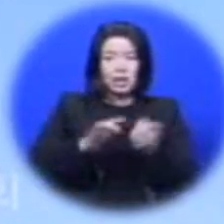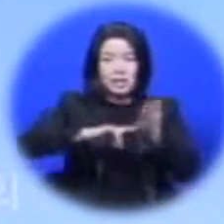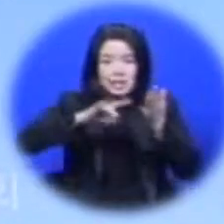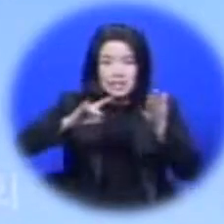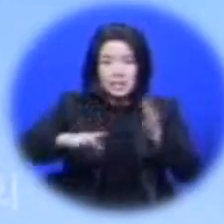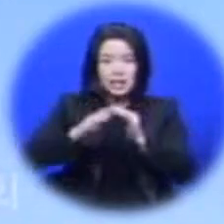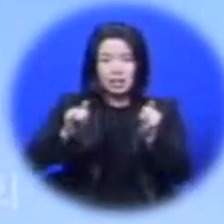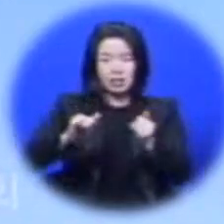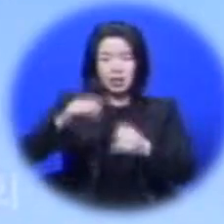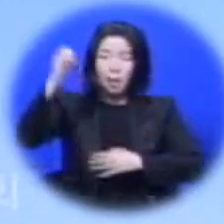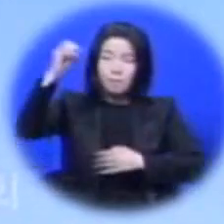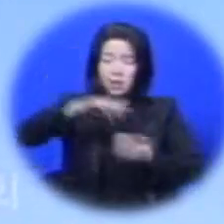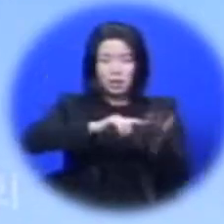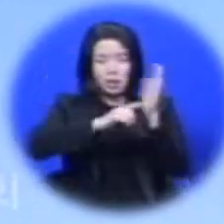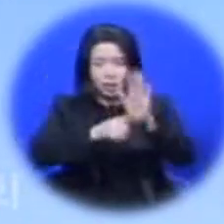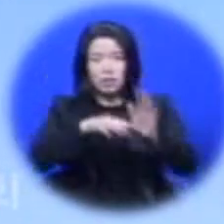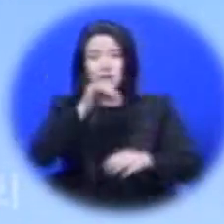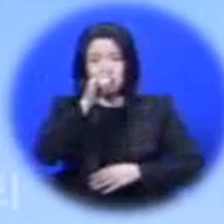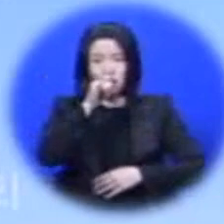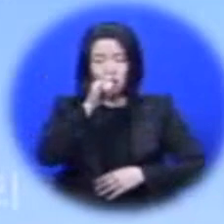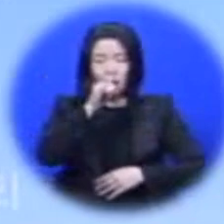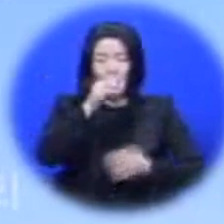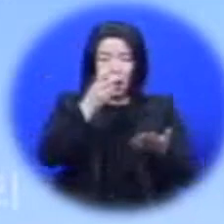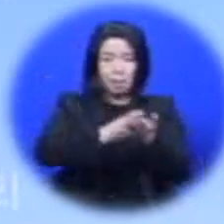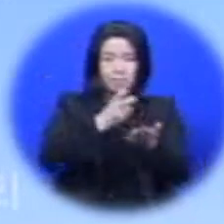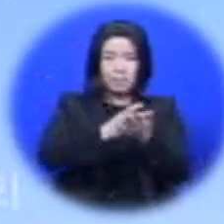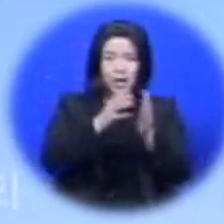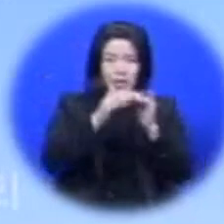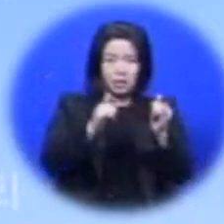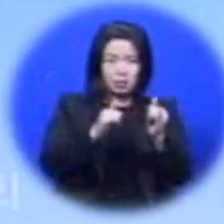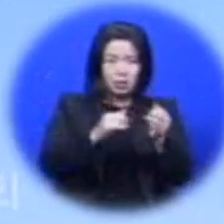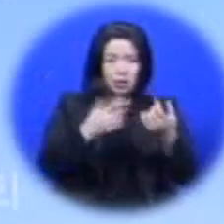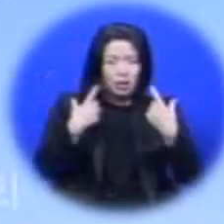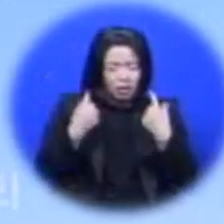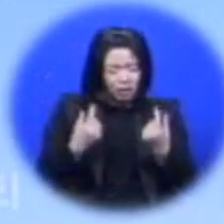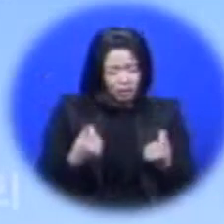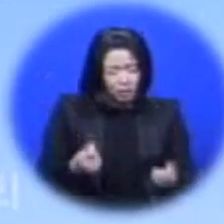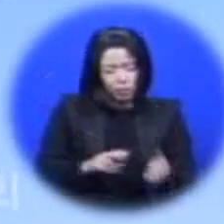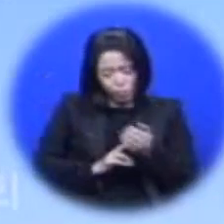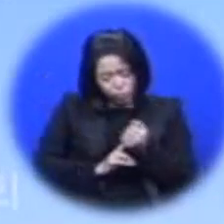세리는 빛으로 드러났습니다. 바리새인은 여전히 숨어 있어요.